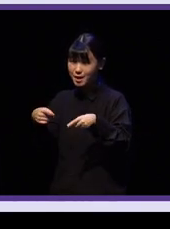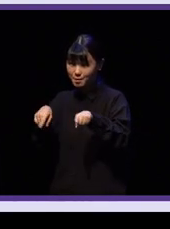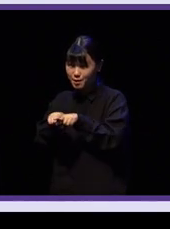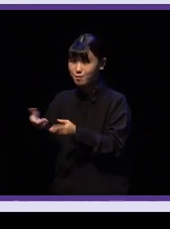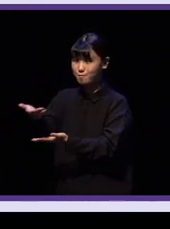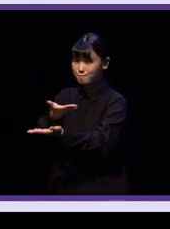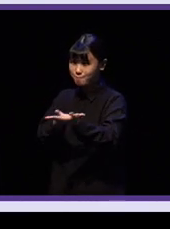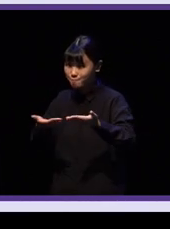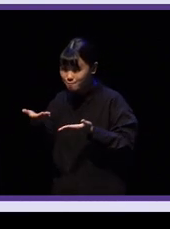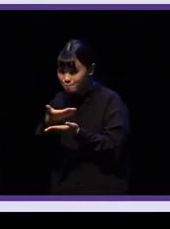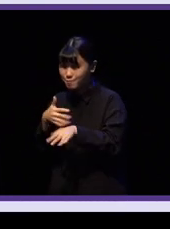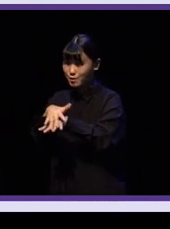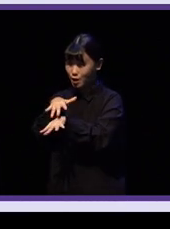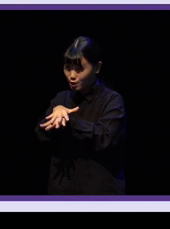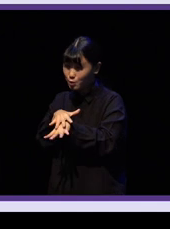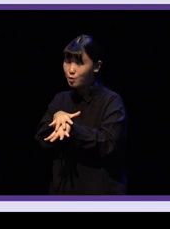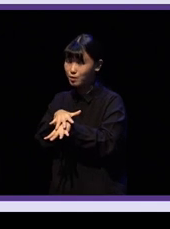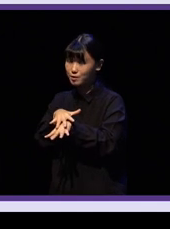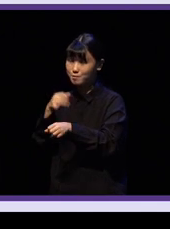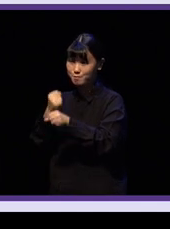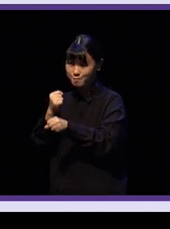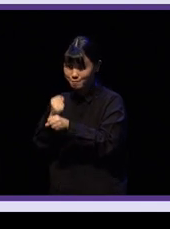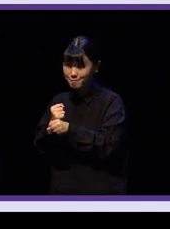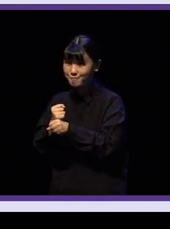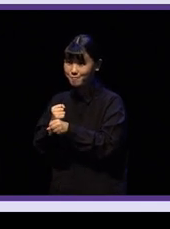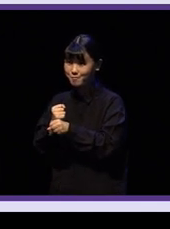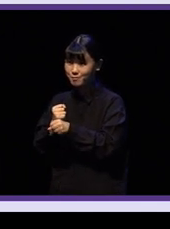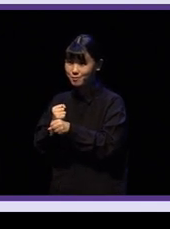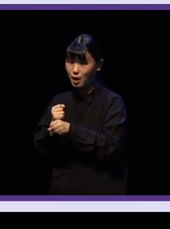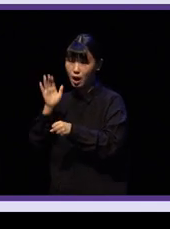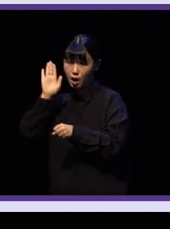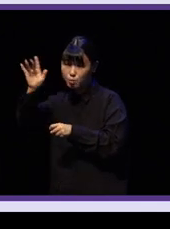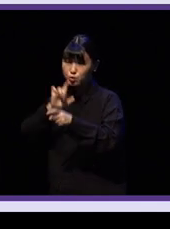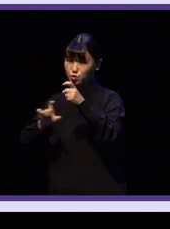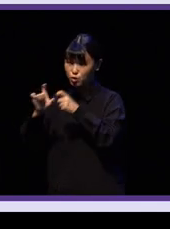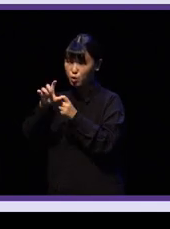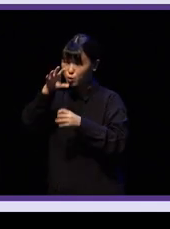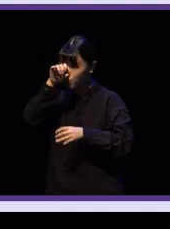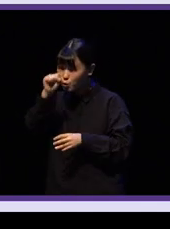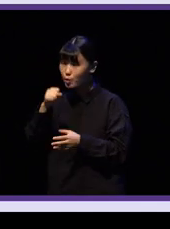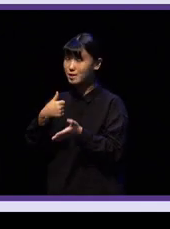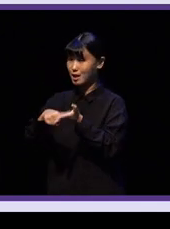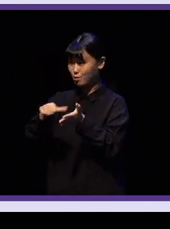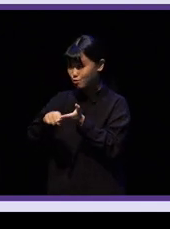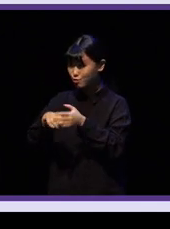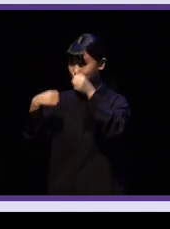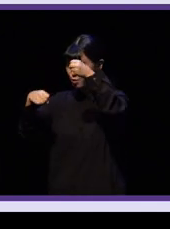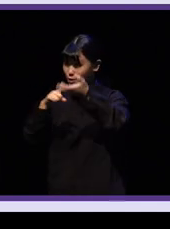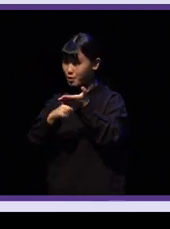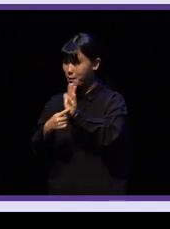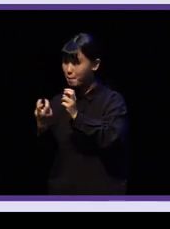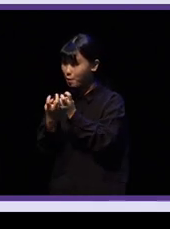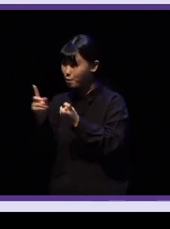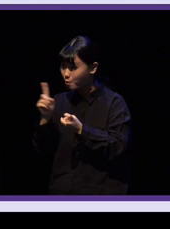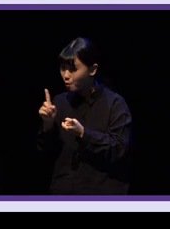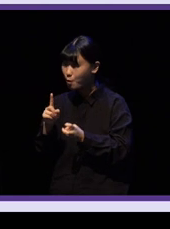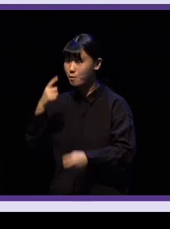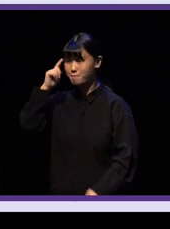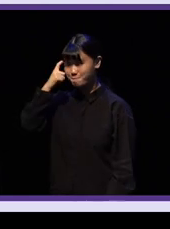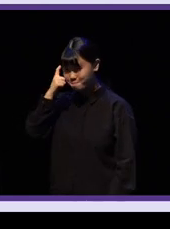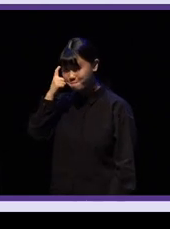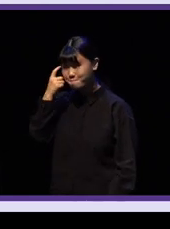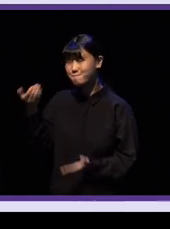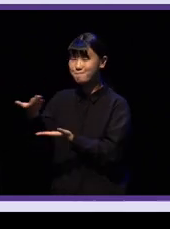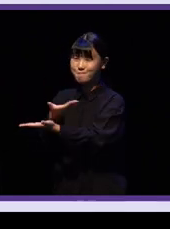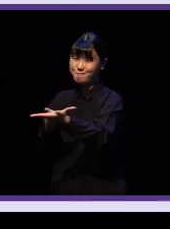커뮤니케이션 하고 또 네트워킹도 형성을 하고 그리고 어떻게 하면 좀 더 나은 작품들을 양질의 작품들을 만들어 낼 수